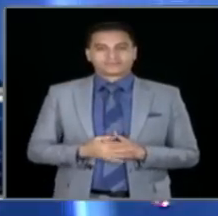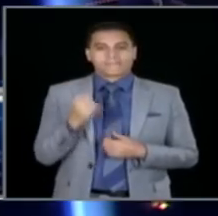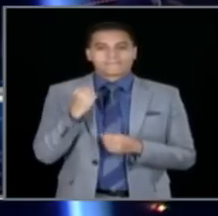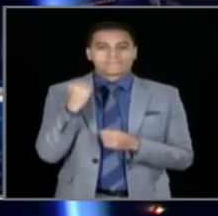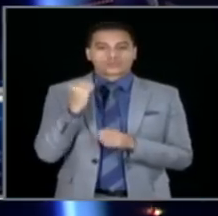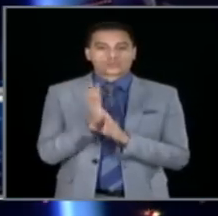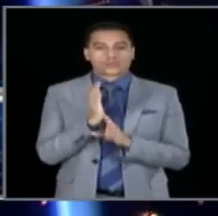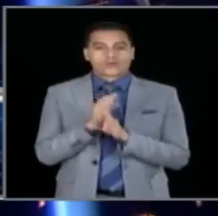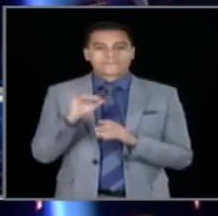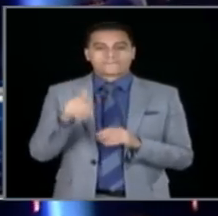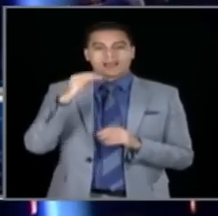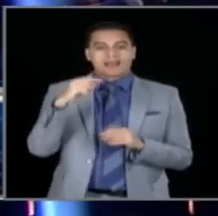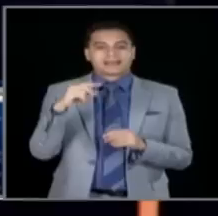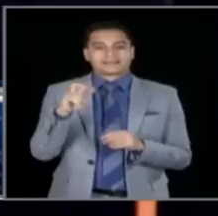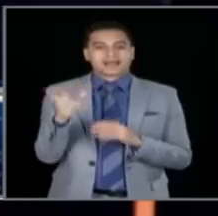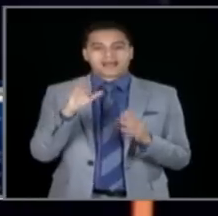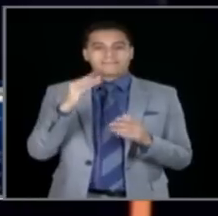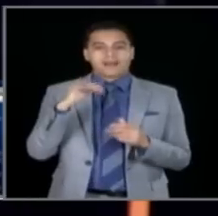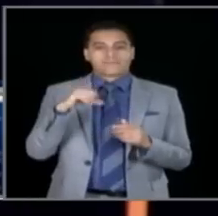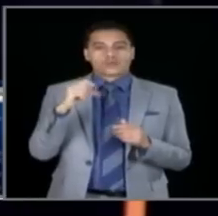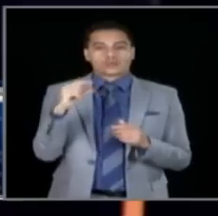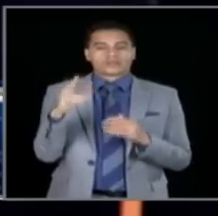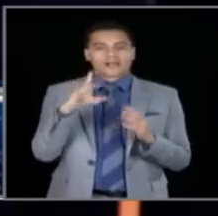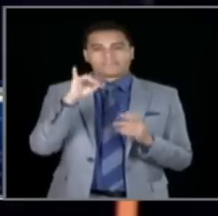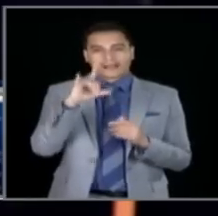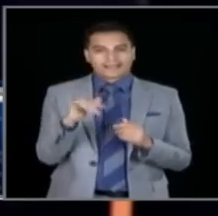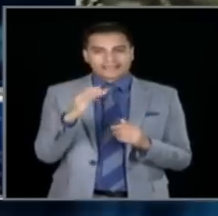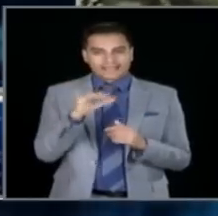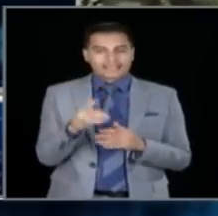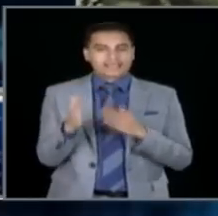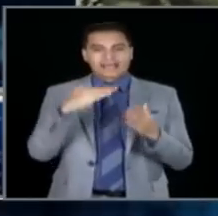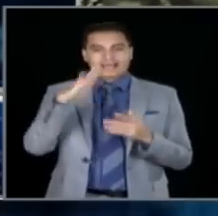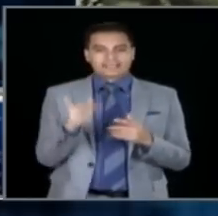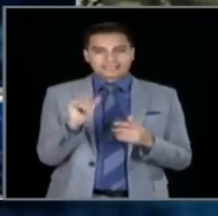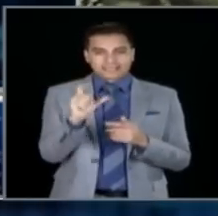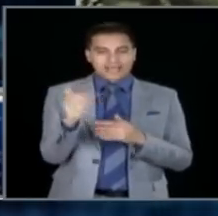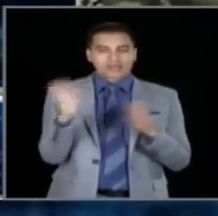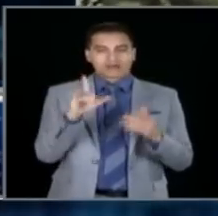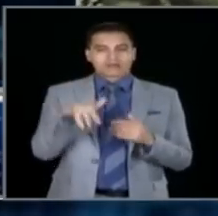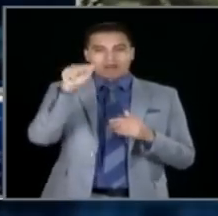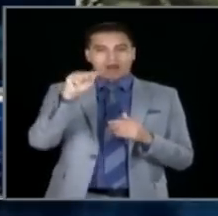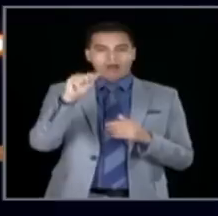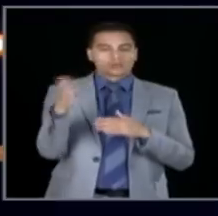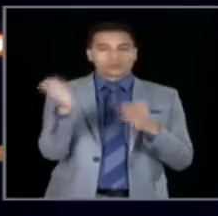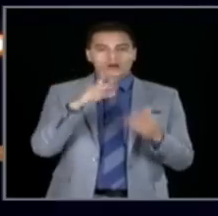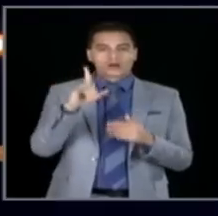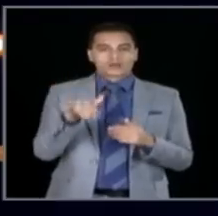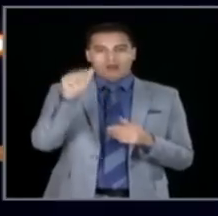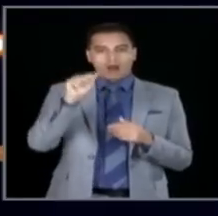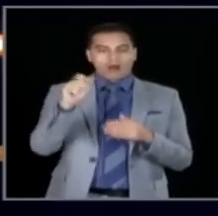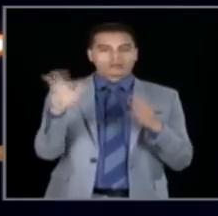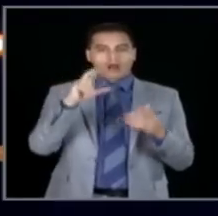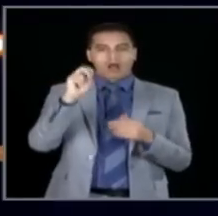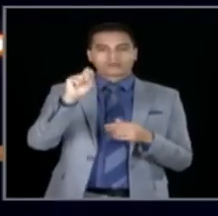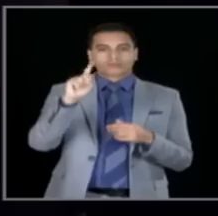بطولة مجدة، محمود المليجي، حسين رياض، ورياض الأصبجي. 10 نقط.